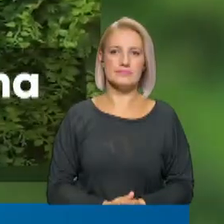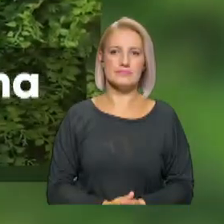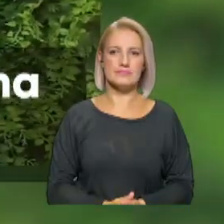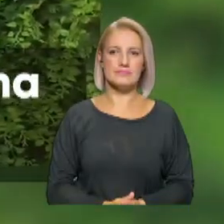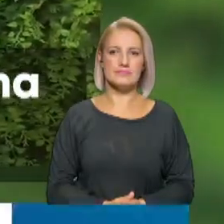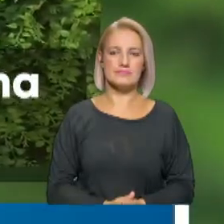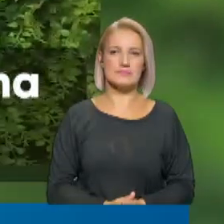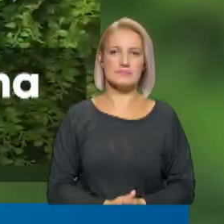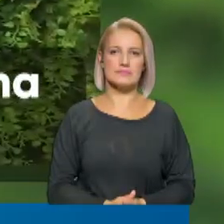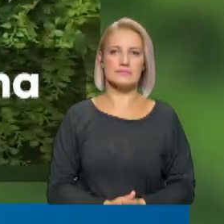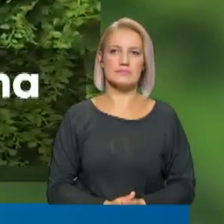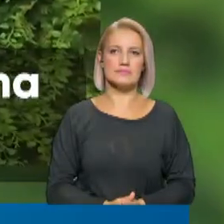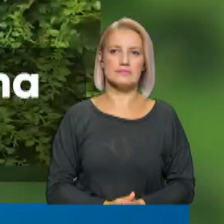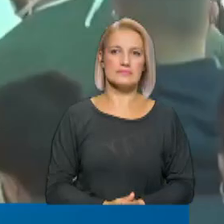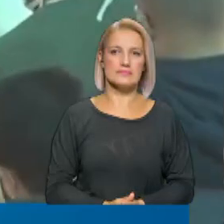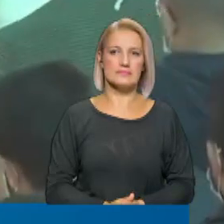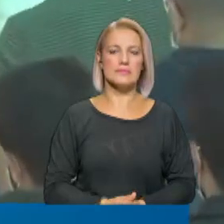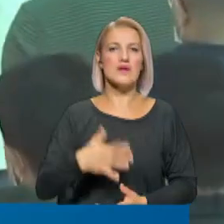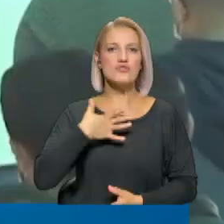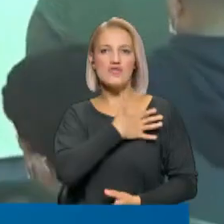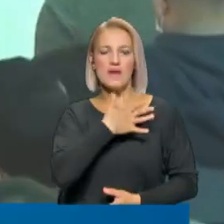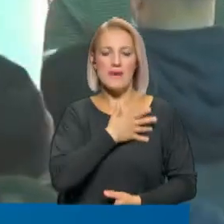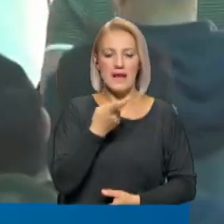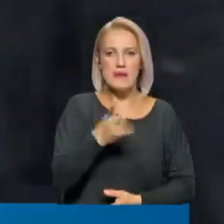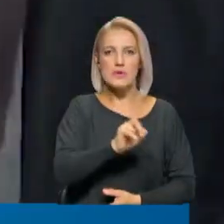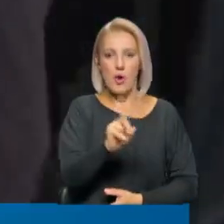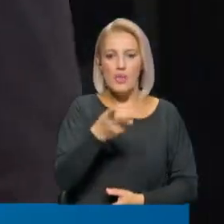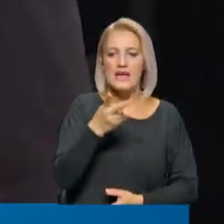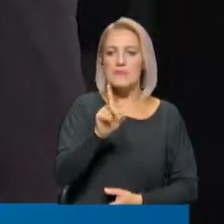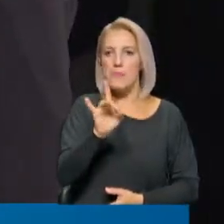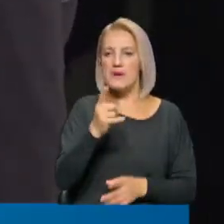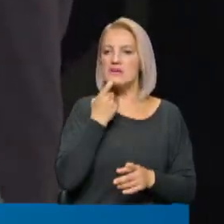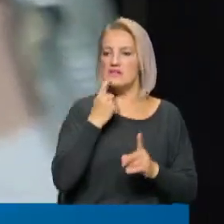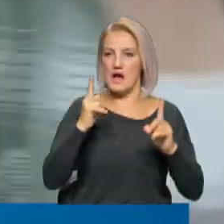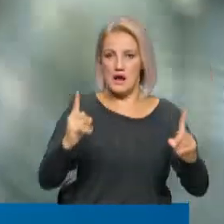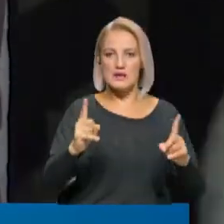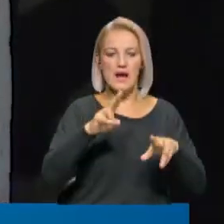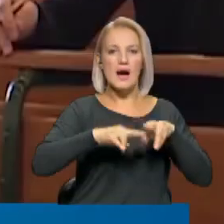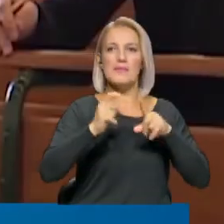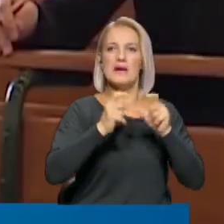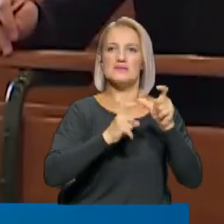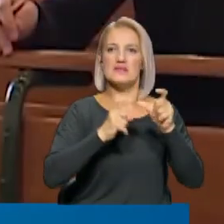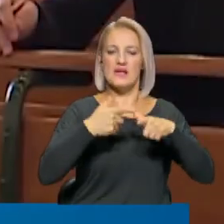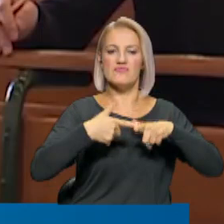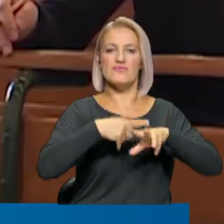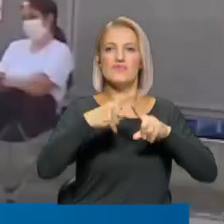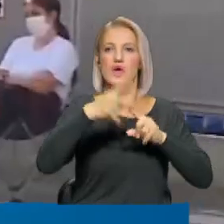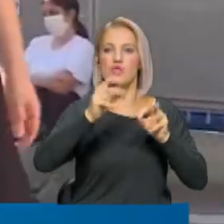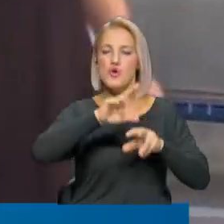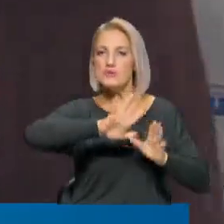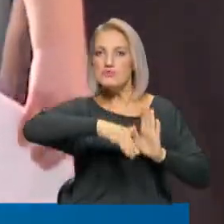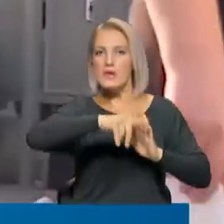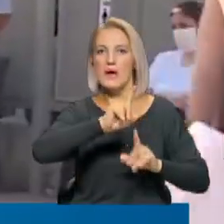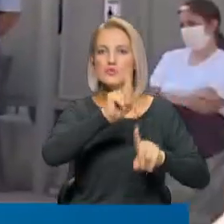ama Ali Demir şu anda yargılanıyor. CHP 2010-2015 yılları arasında KPSS'de FETÖ eliyle çalınan soruları